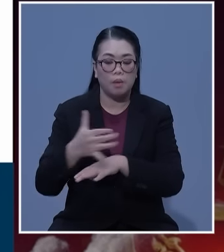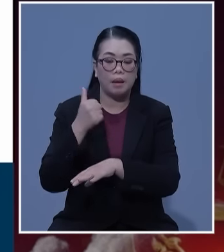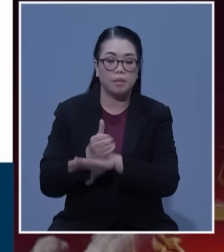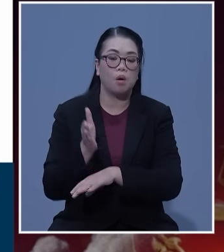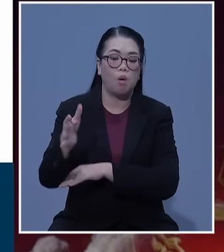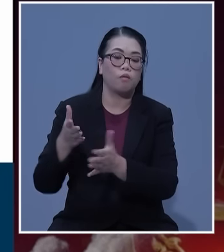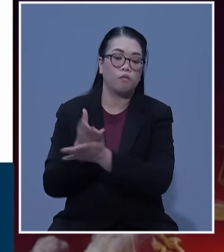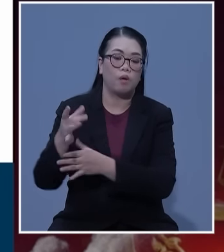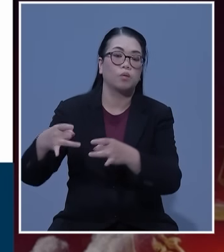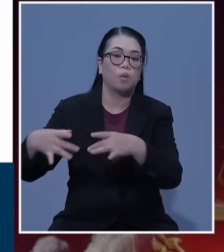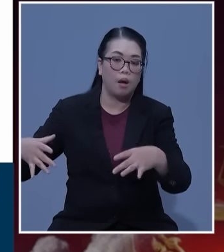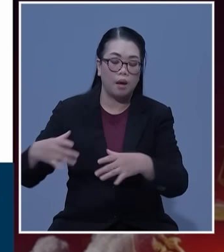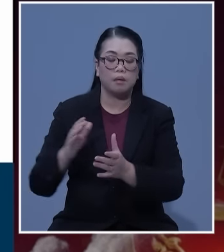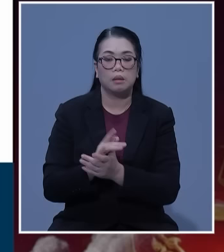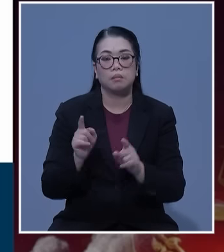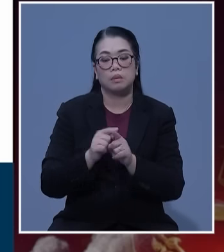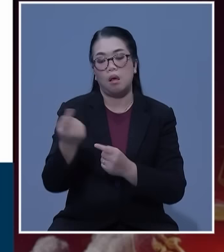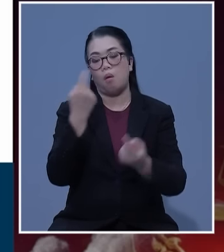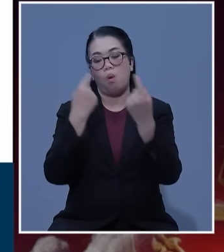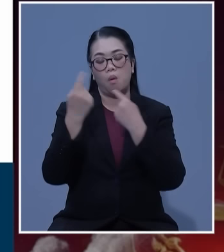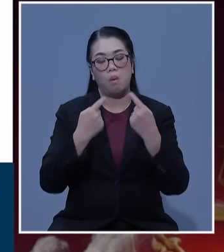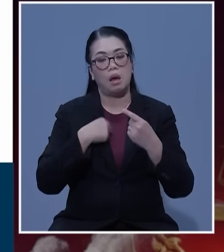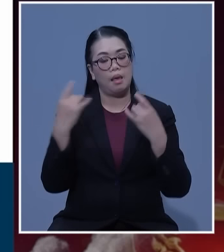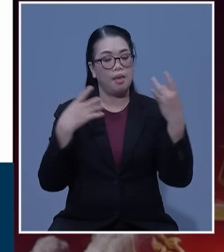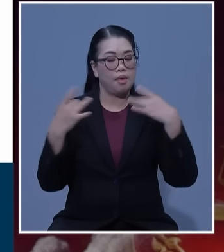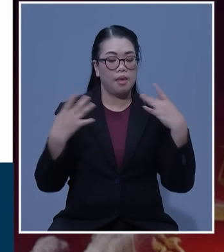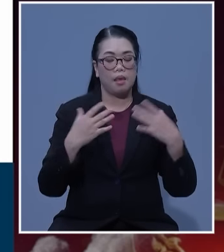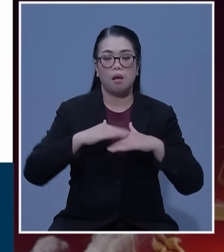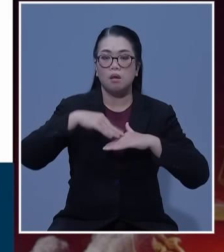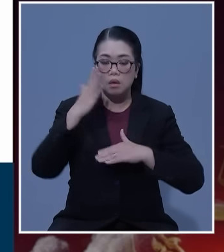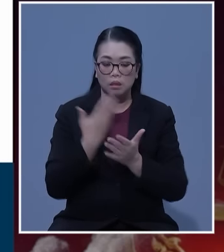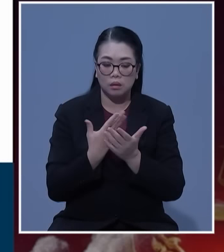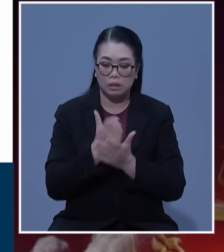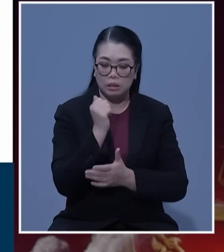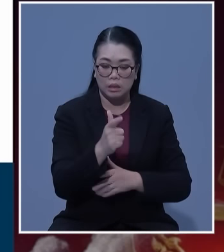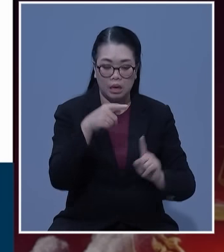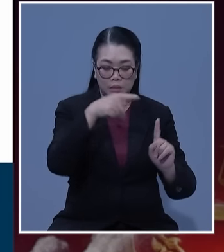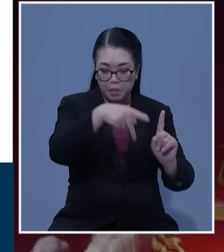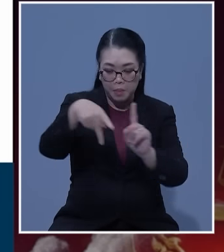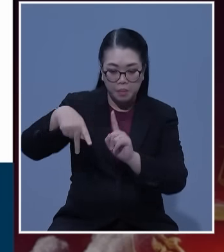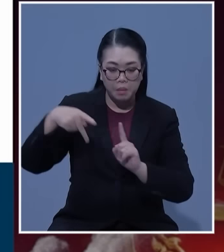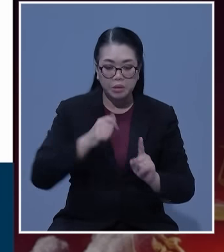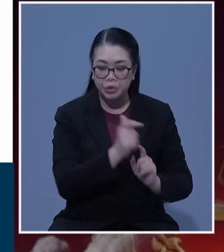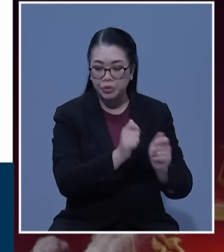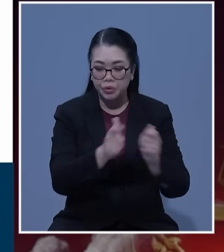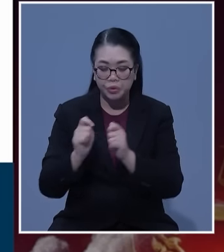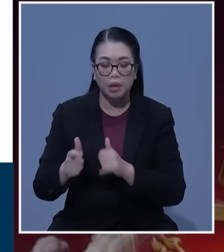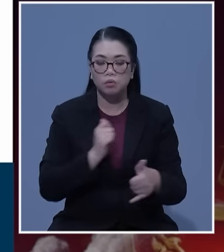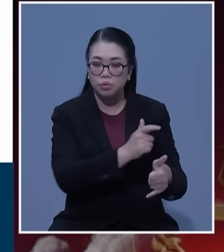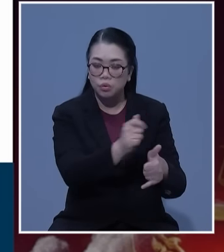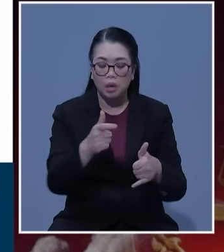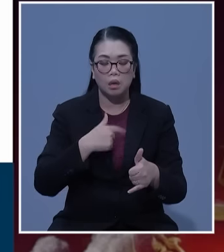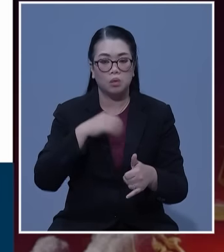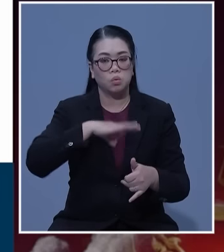ฝ่ายตรงข้ามและยังเป็นการใส่ร้ายเกินจริงที่บอกว่าจ่ายเงินซื้อเสียงรายละ1,000บาทซึ่งเป็นคำกล่าวหาที่